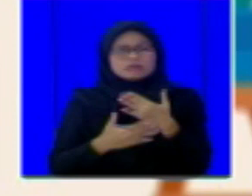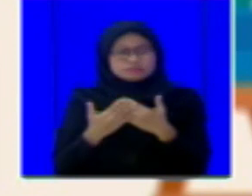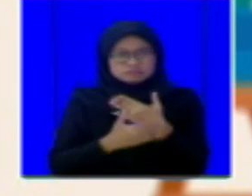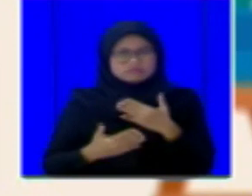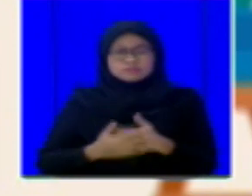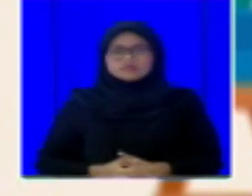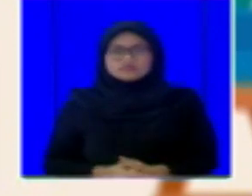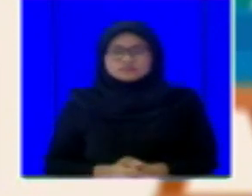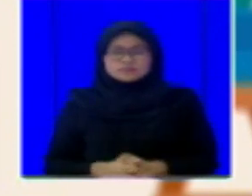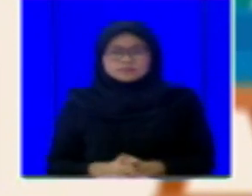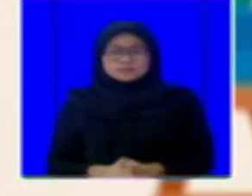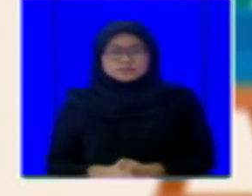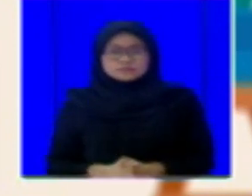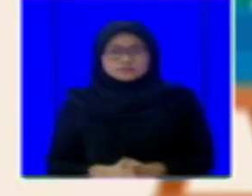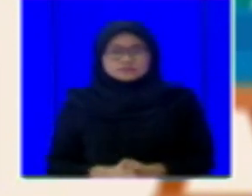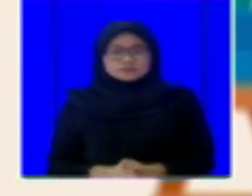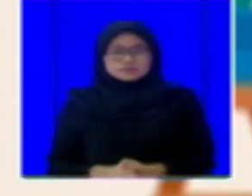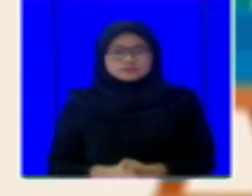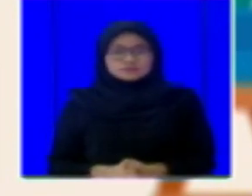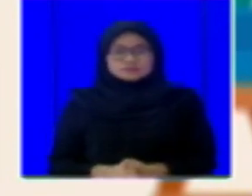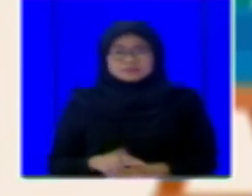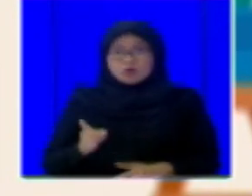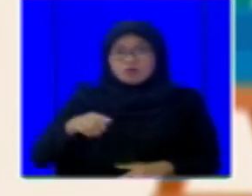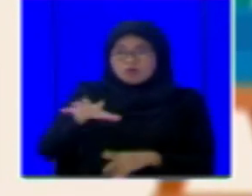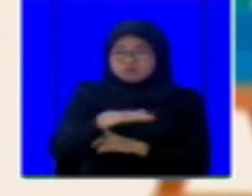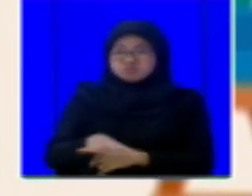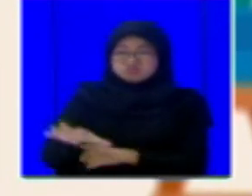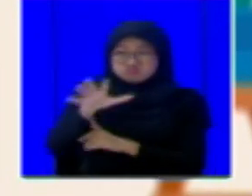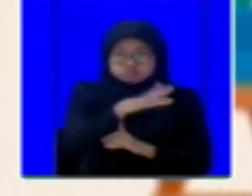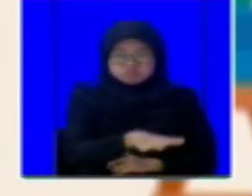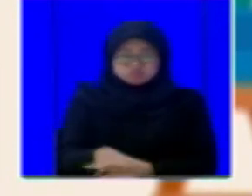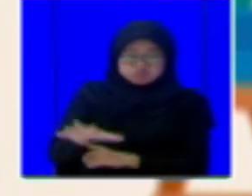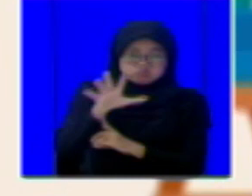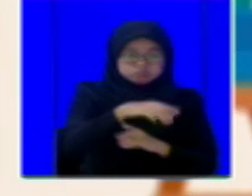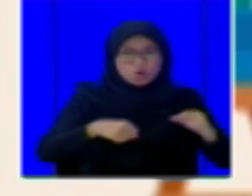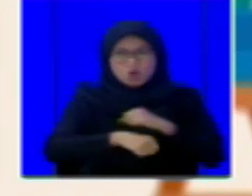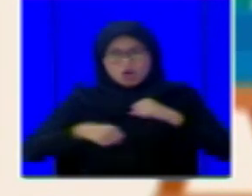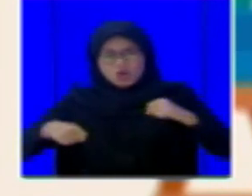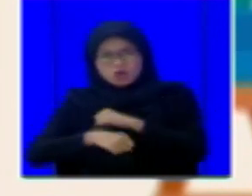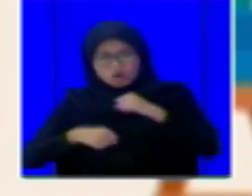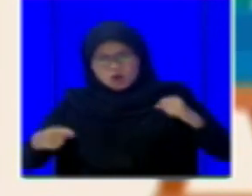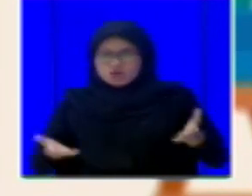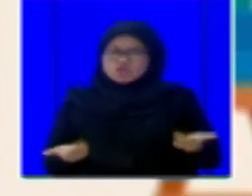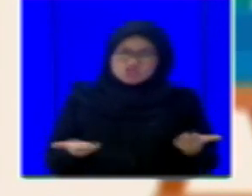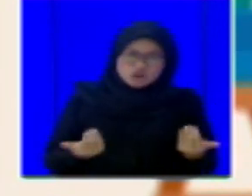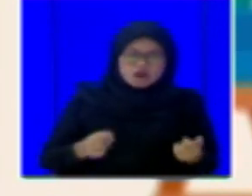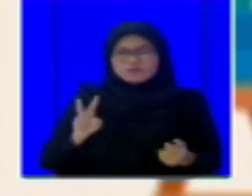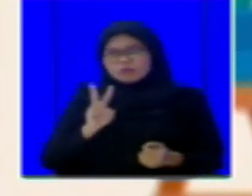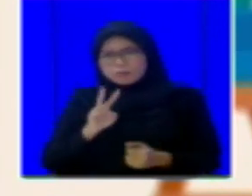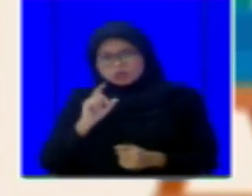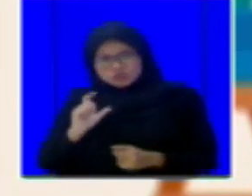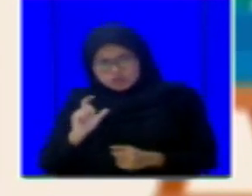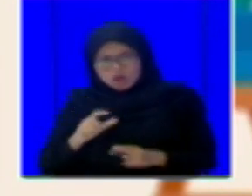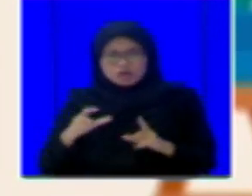matahari cukup. Lakukan disinfeksi rutin, olahraga ringan, konsumsi vitamin C, vitamin D, dan zinc, serta